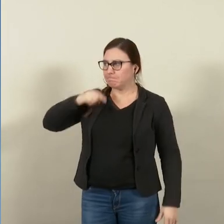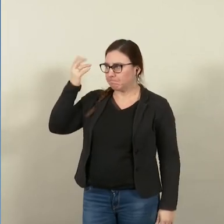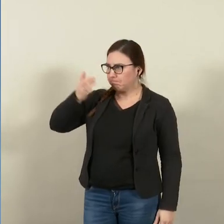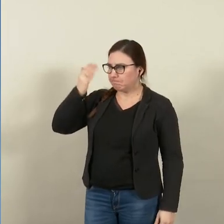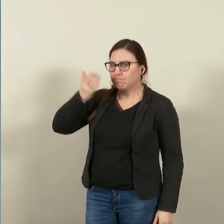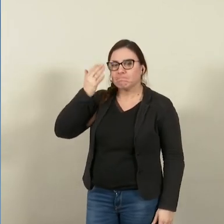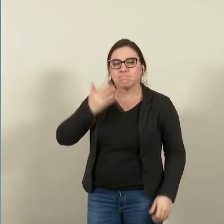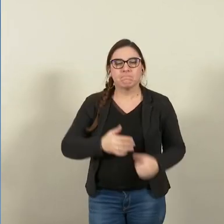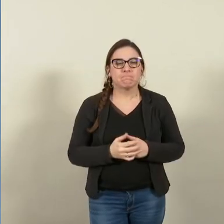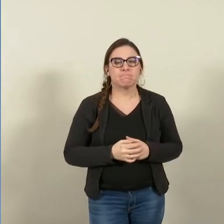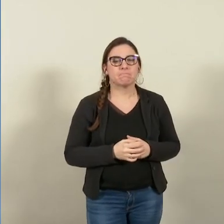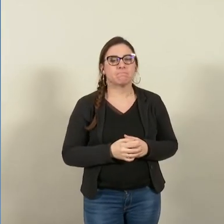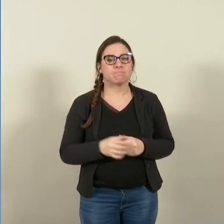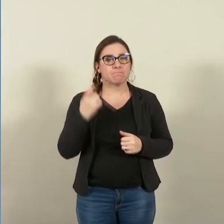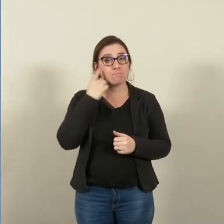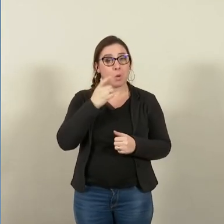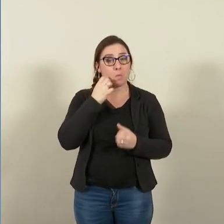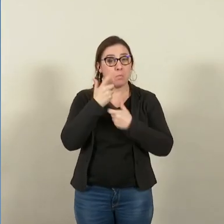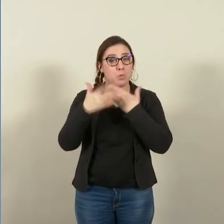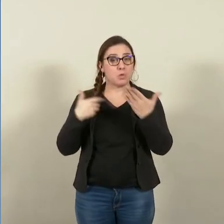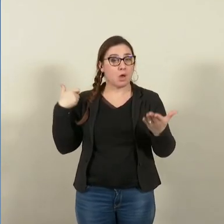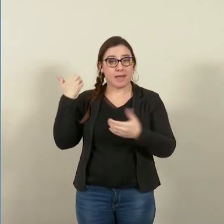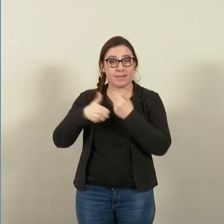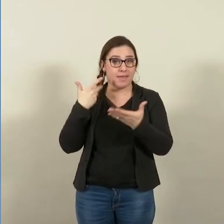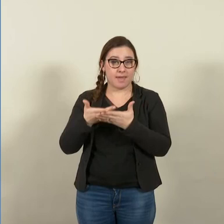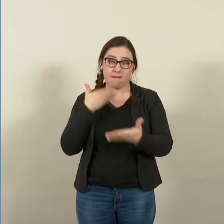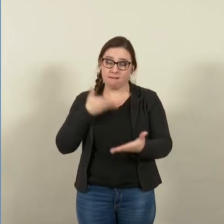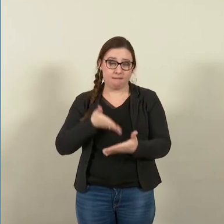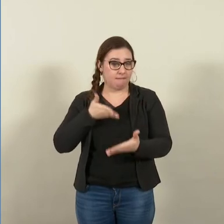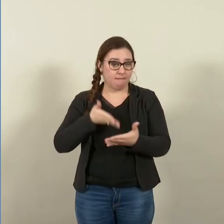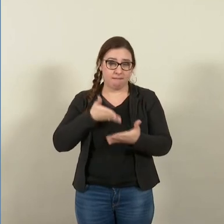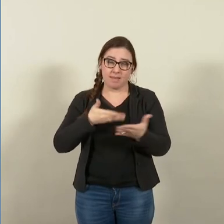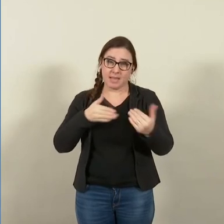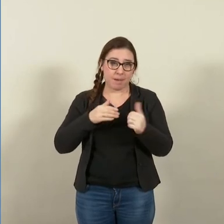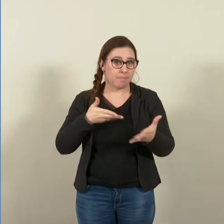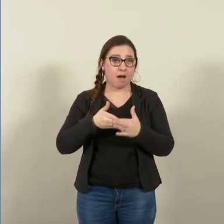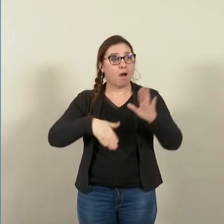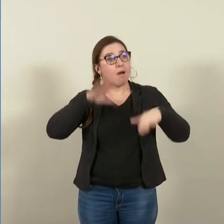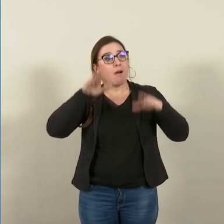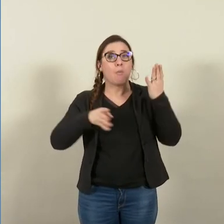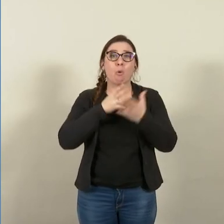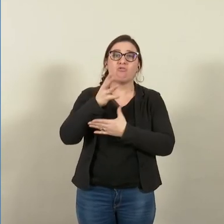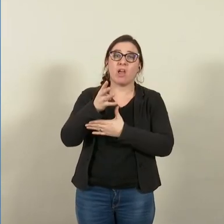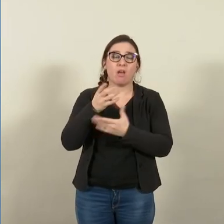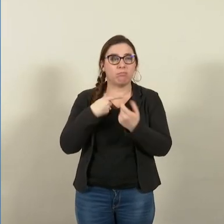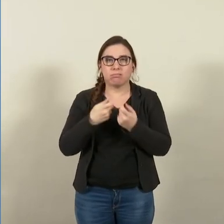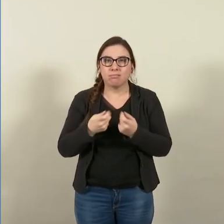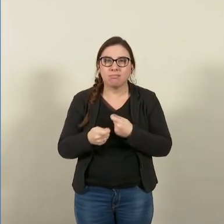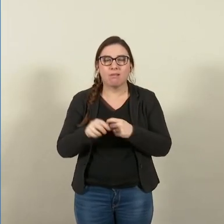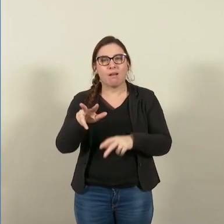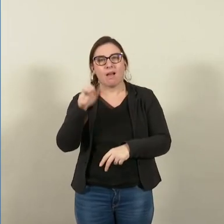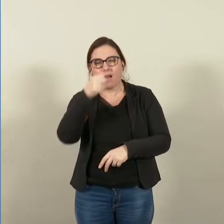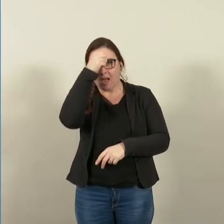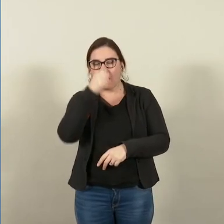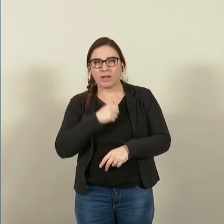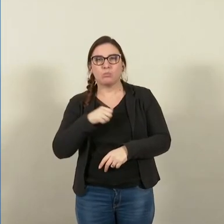d'ailleurs euh ça fait plusieurs années que ça ne marche pas que ça a des conséquences les appels à projets par exemple qu'on a vu pour l'ancien musée de peinture de